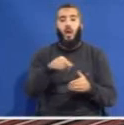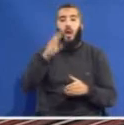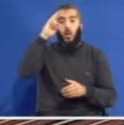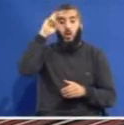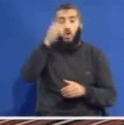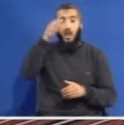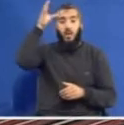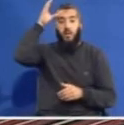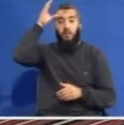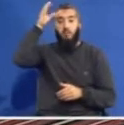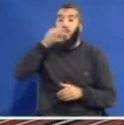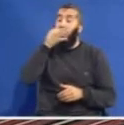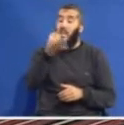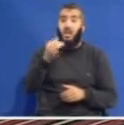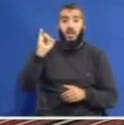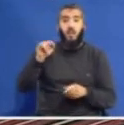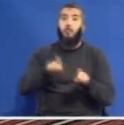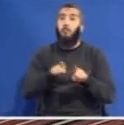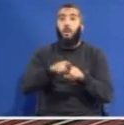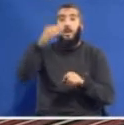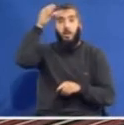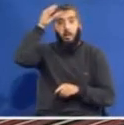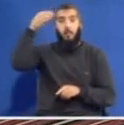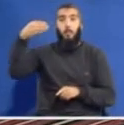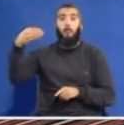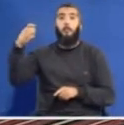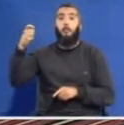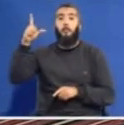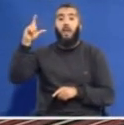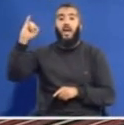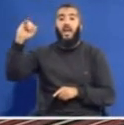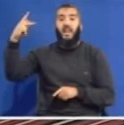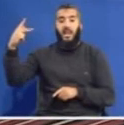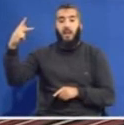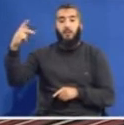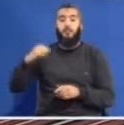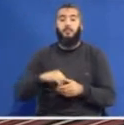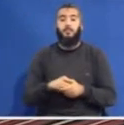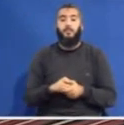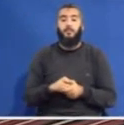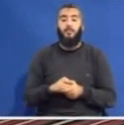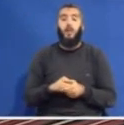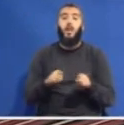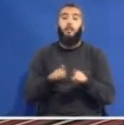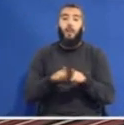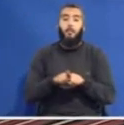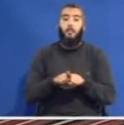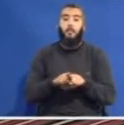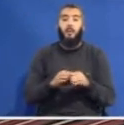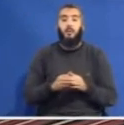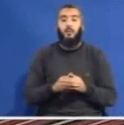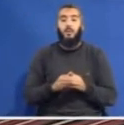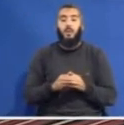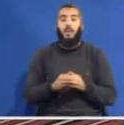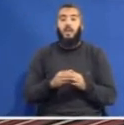الجمهور ونحن مع الجمهور والسادة المالكية في هذا حريصون عليه. ثم بعد ذلك قضية